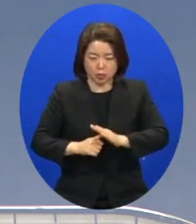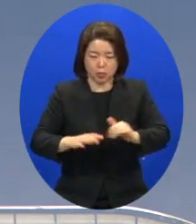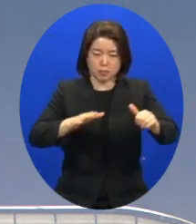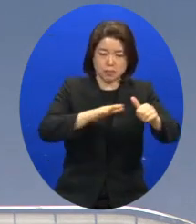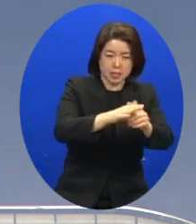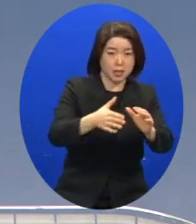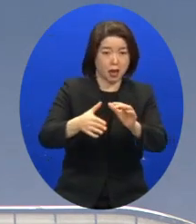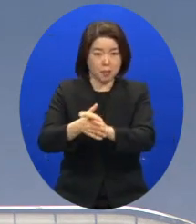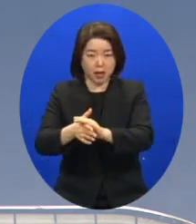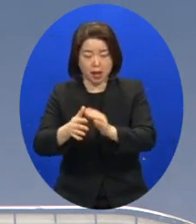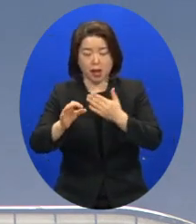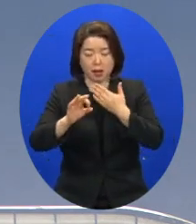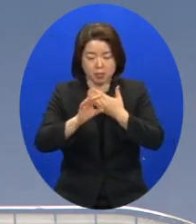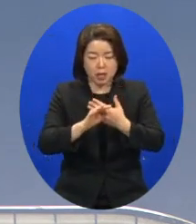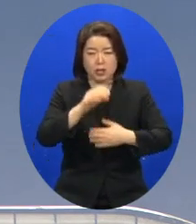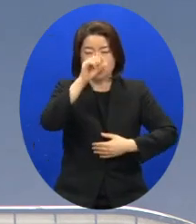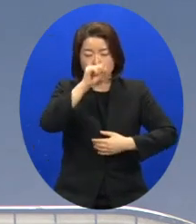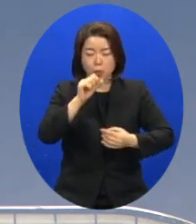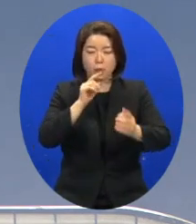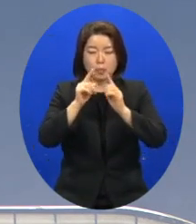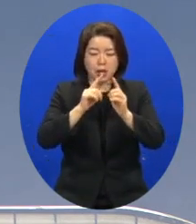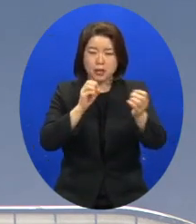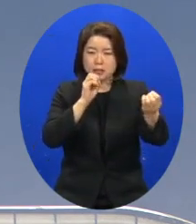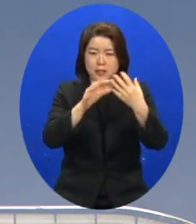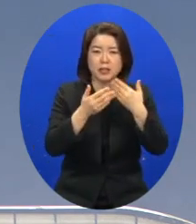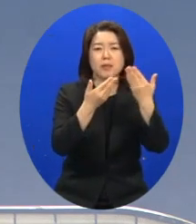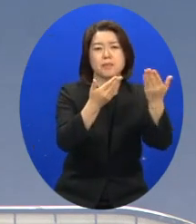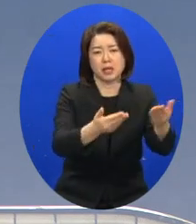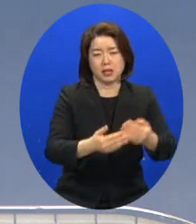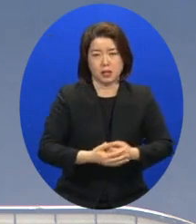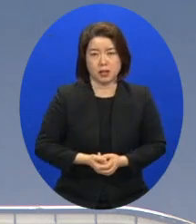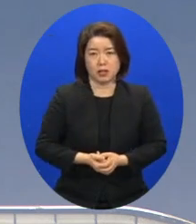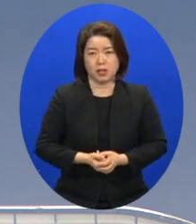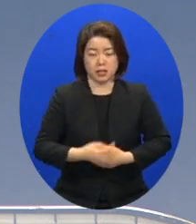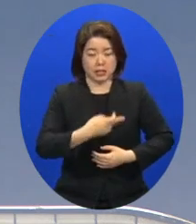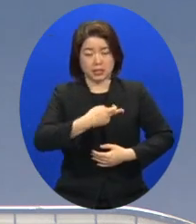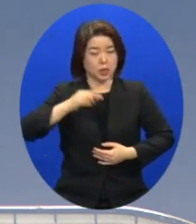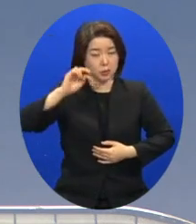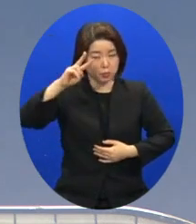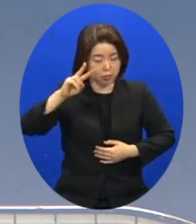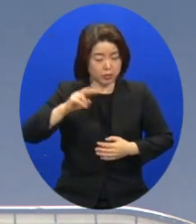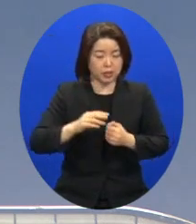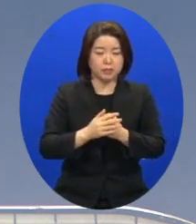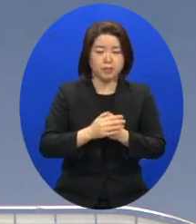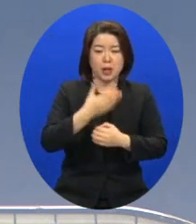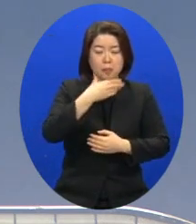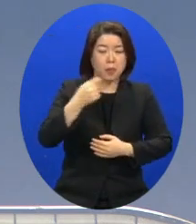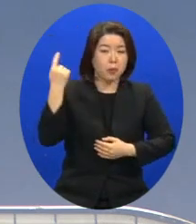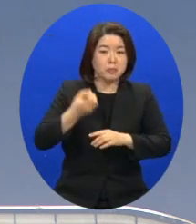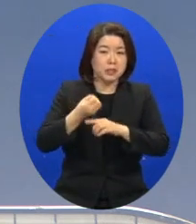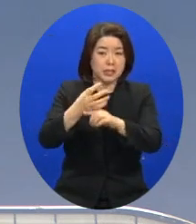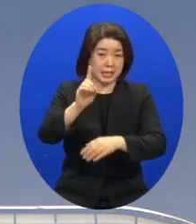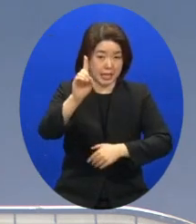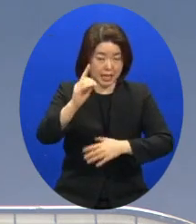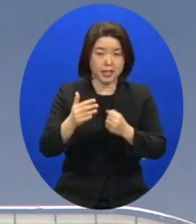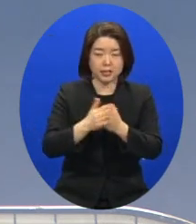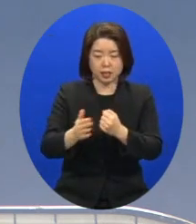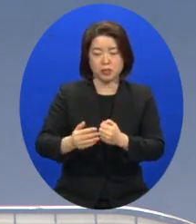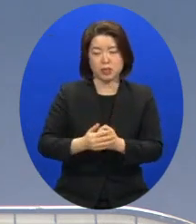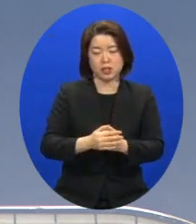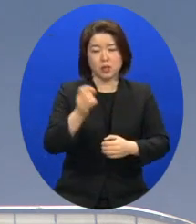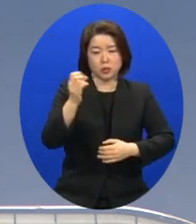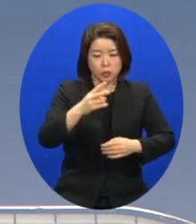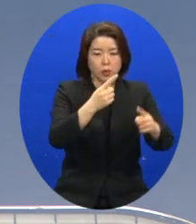말로 응답합니다 사도들이 복음 전하는 거 하나 때문에 교회를 세워야 하기